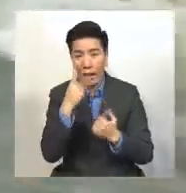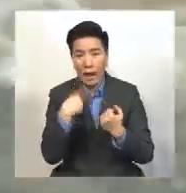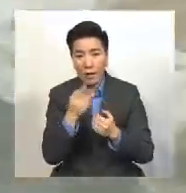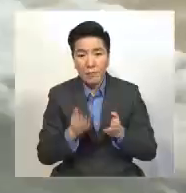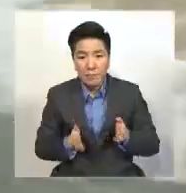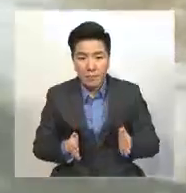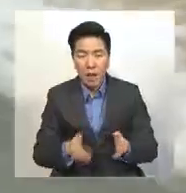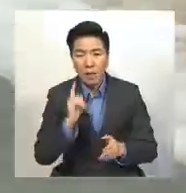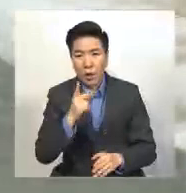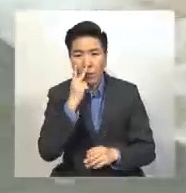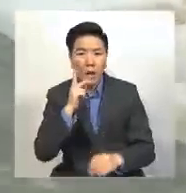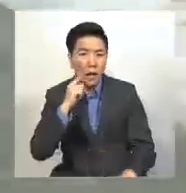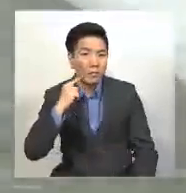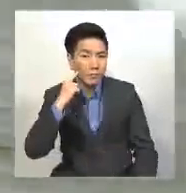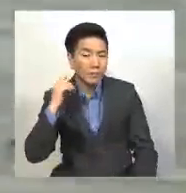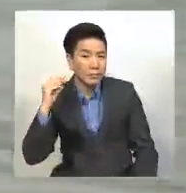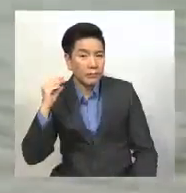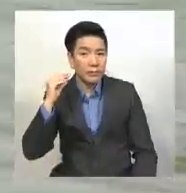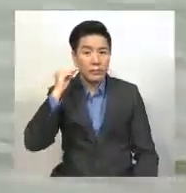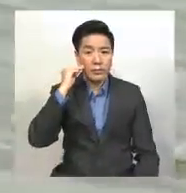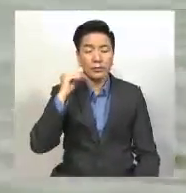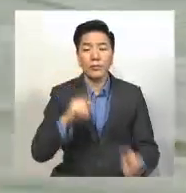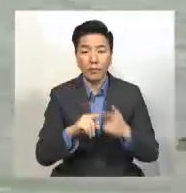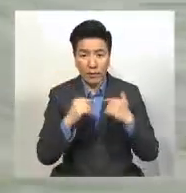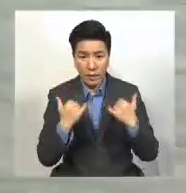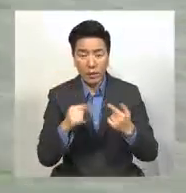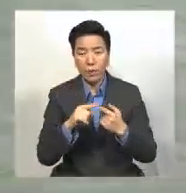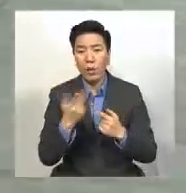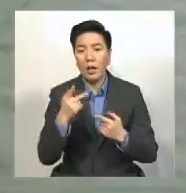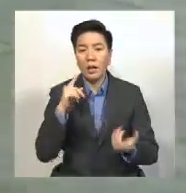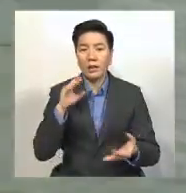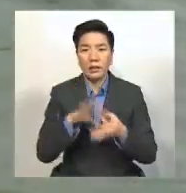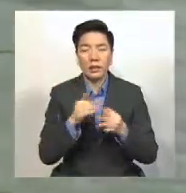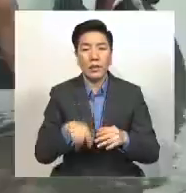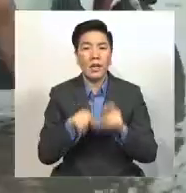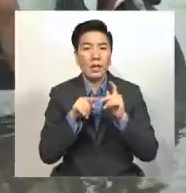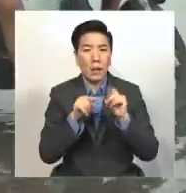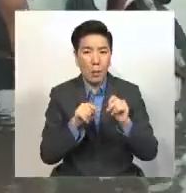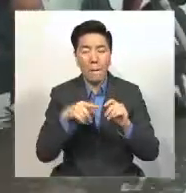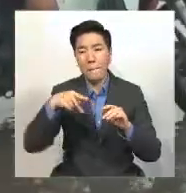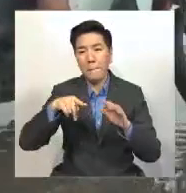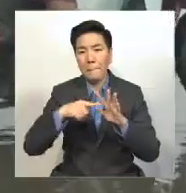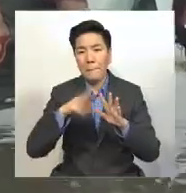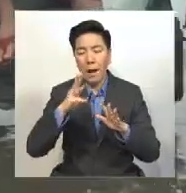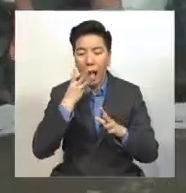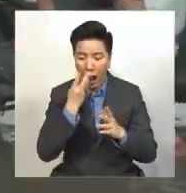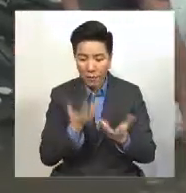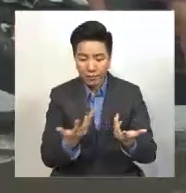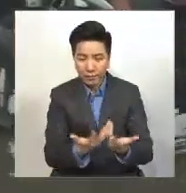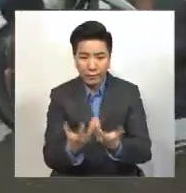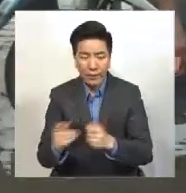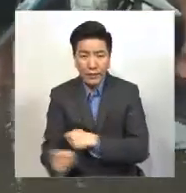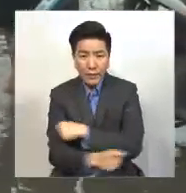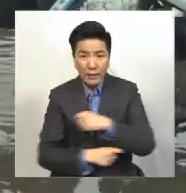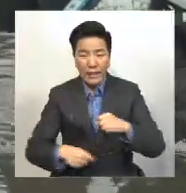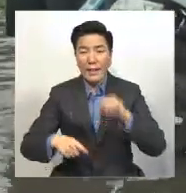จะใช้เส้นทางดังกล่าวก็ต้องติดตามข่าวสารอย่างใกล้ชิดนะครับสำหรับสถานการณ์น้ำในพื้นที่ตำบลขวาวนะครับตอนนี้มีนาข้าวประมาณ 7,000 ไ